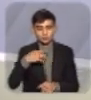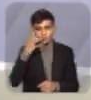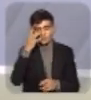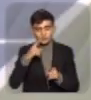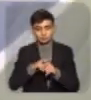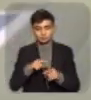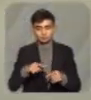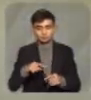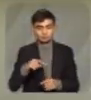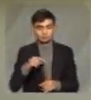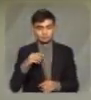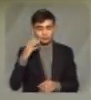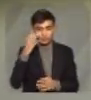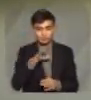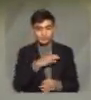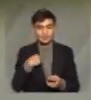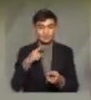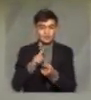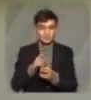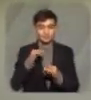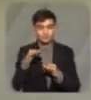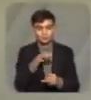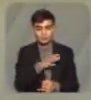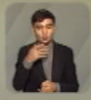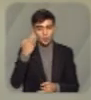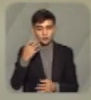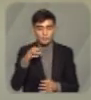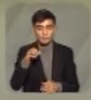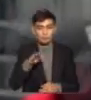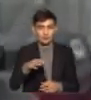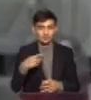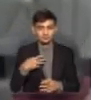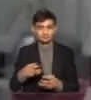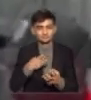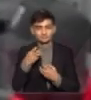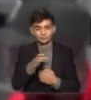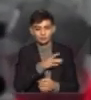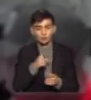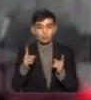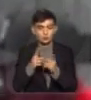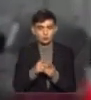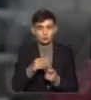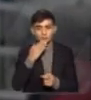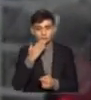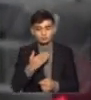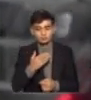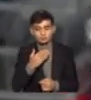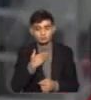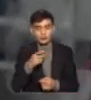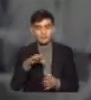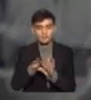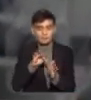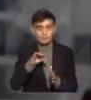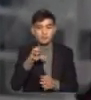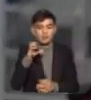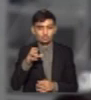этого. Я успел с ним поговорить, пока выбирал ему мячи по ходу матча. Он подошел и попросил меня выбрать ему мячи.